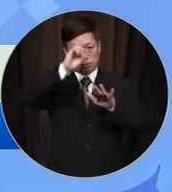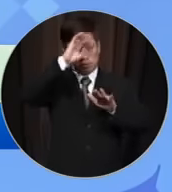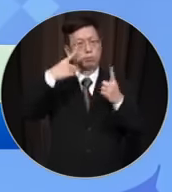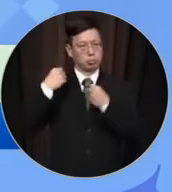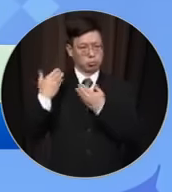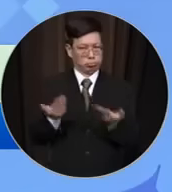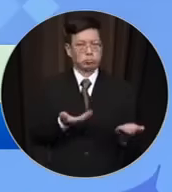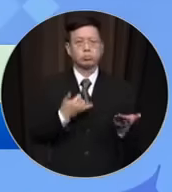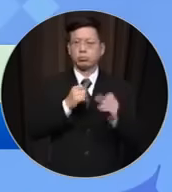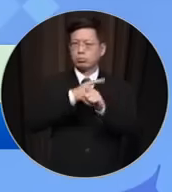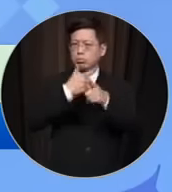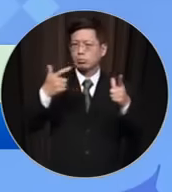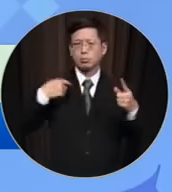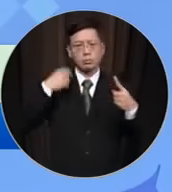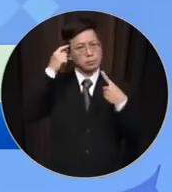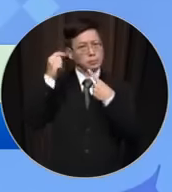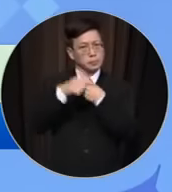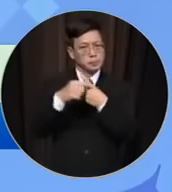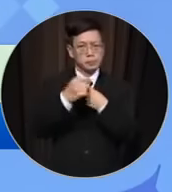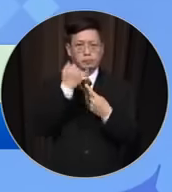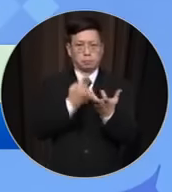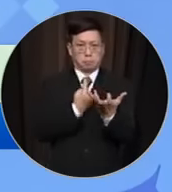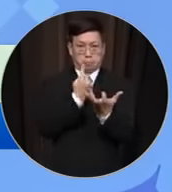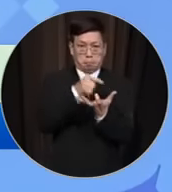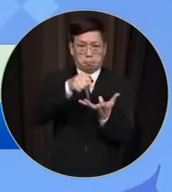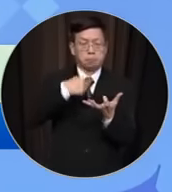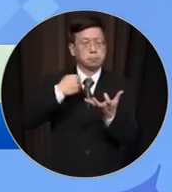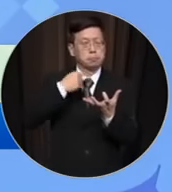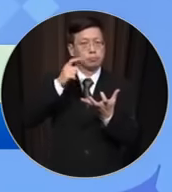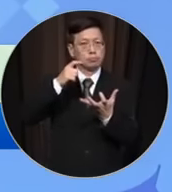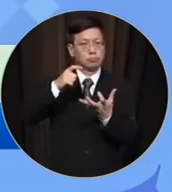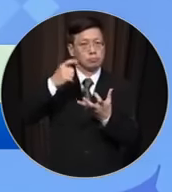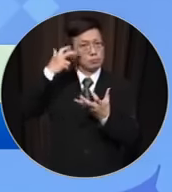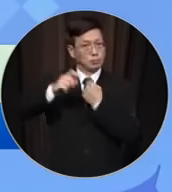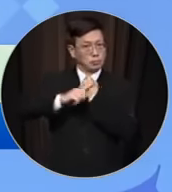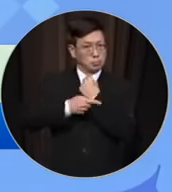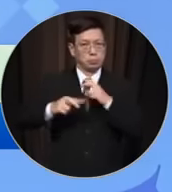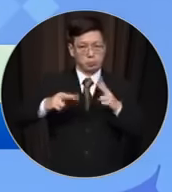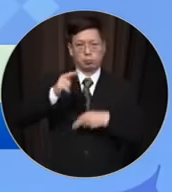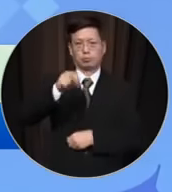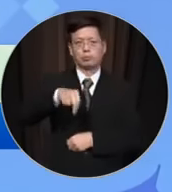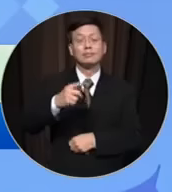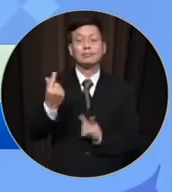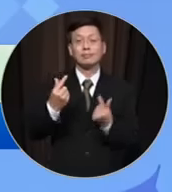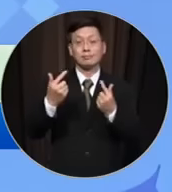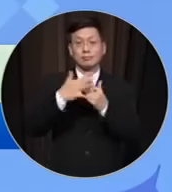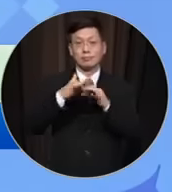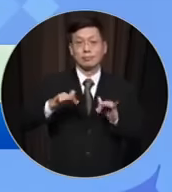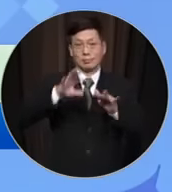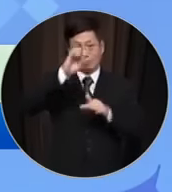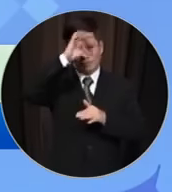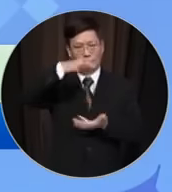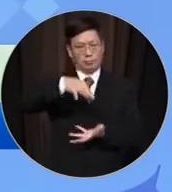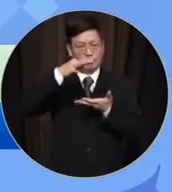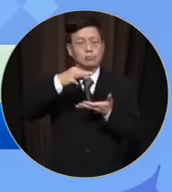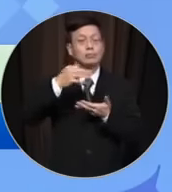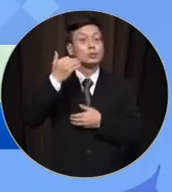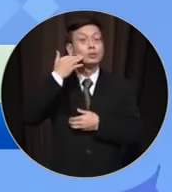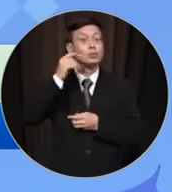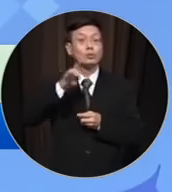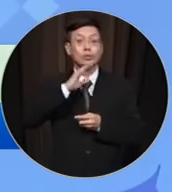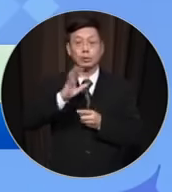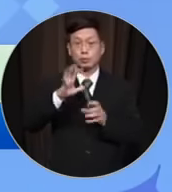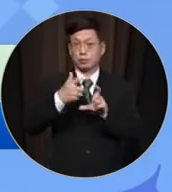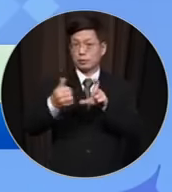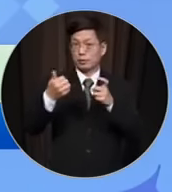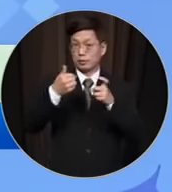向欢迎多元的意见能够纳入未来修宪的讨论，例如民进党就主张降低政党分配不分